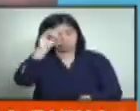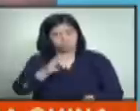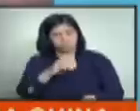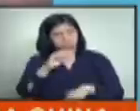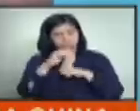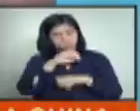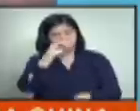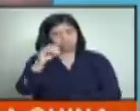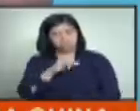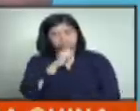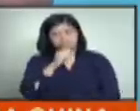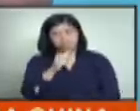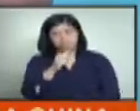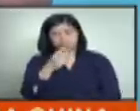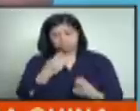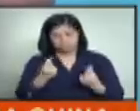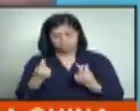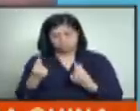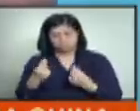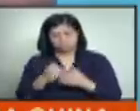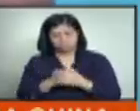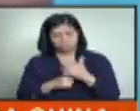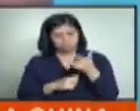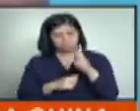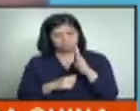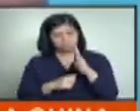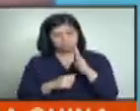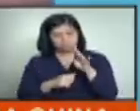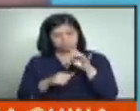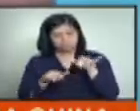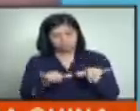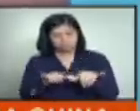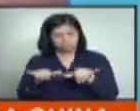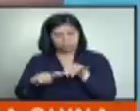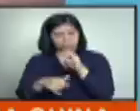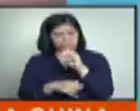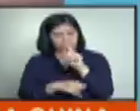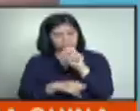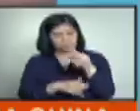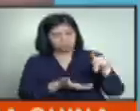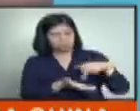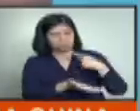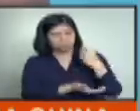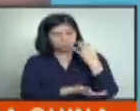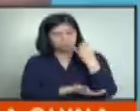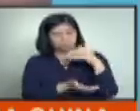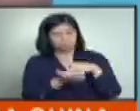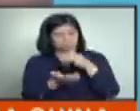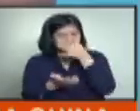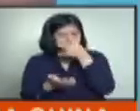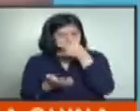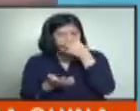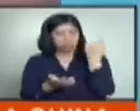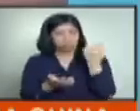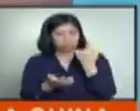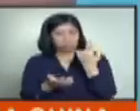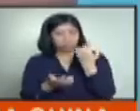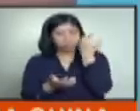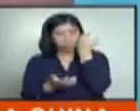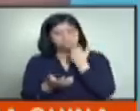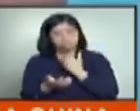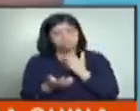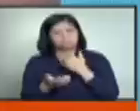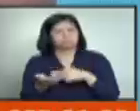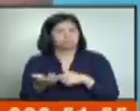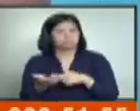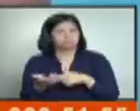Hinawabot ng percentage. Yung gawa namin na 24 linear meter, ang binayad niya 15,000 lang. Pagbuhos lang ang